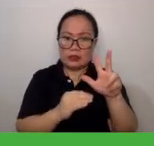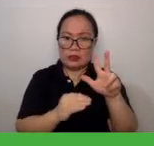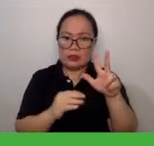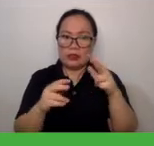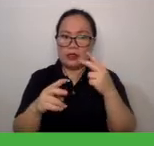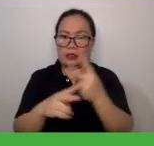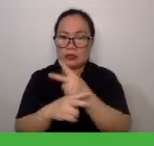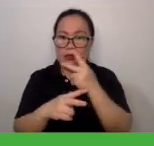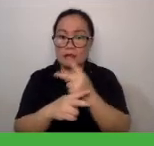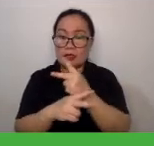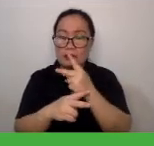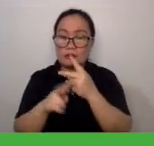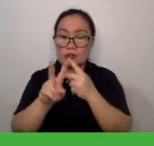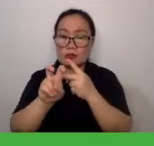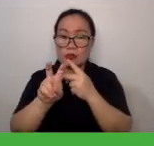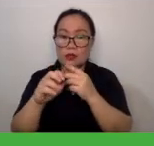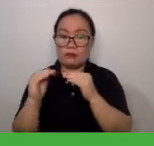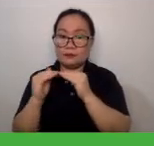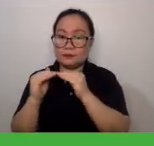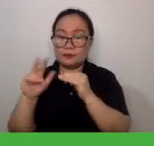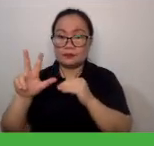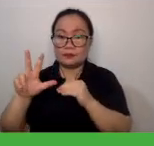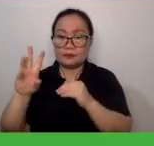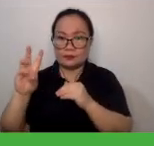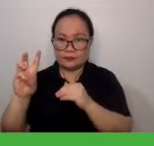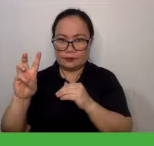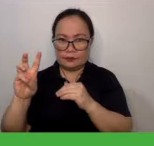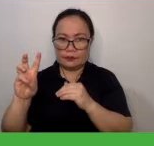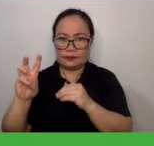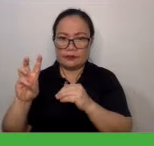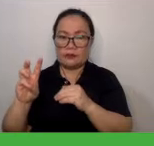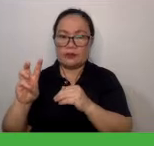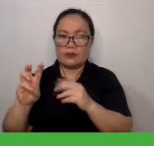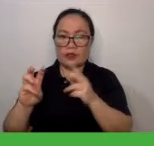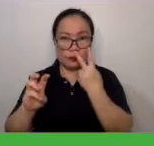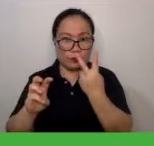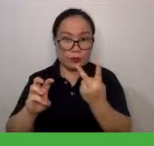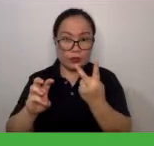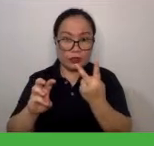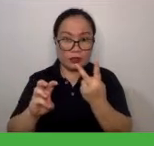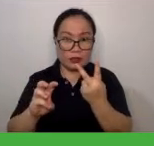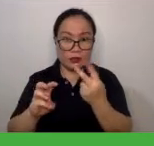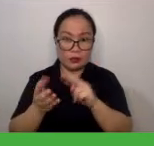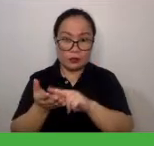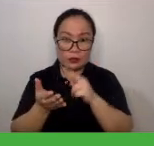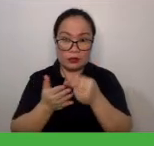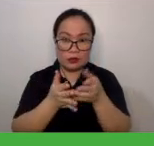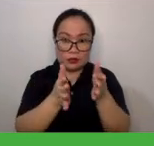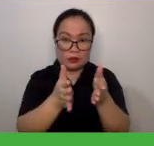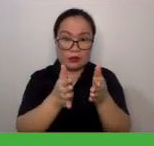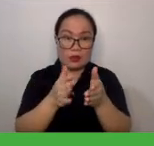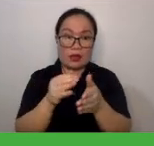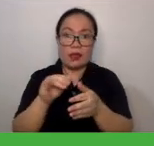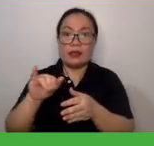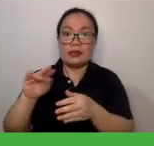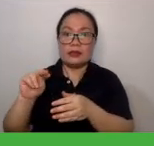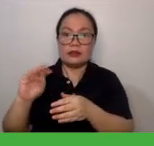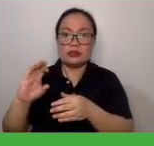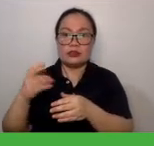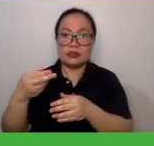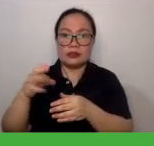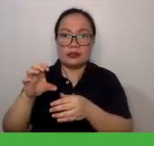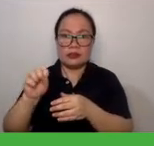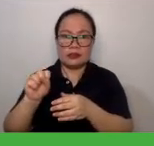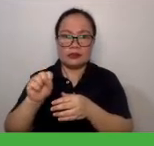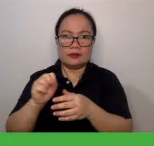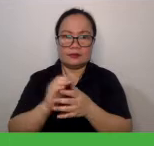times 12, that is 36. Ano yung naiwan na unit? Inches. Okay? So, kung mapapansin nyo,